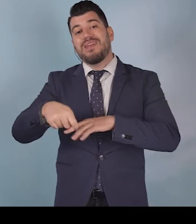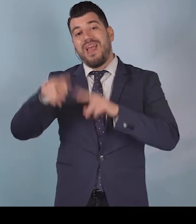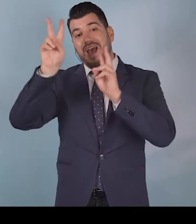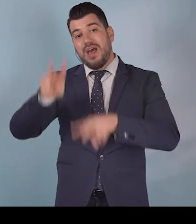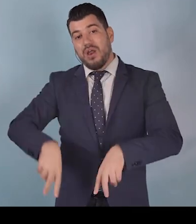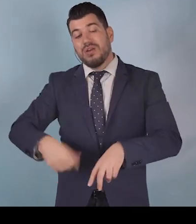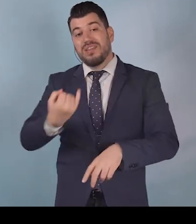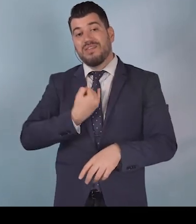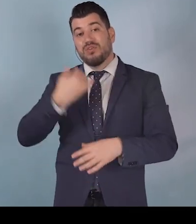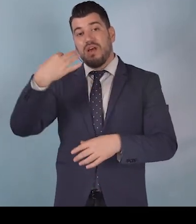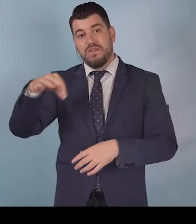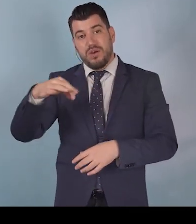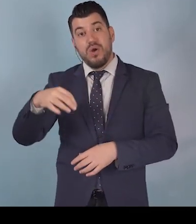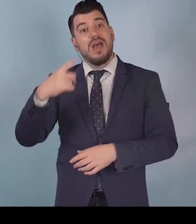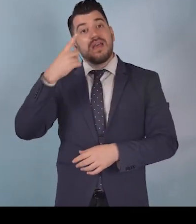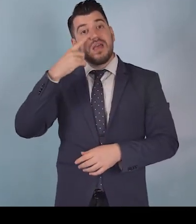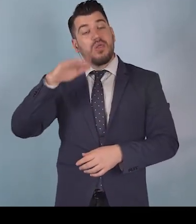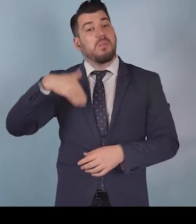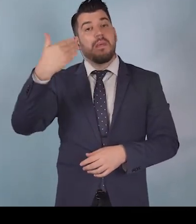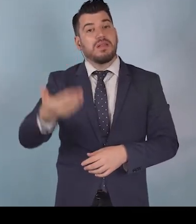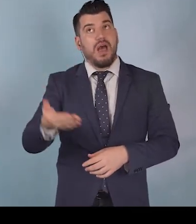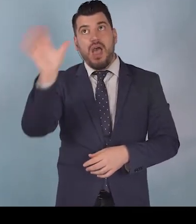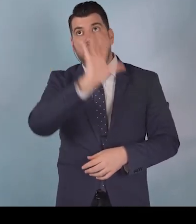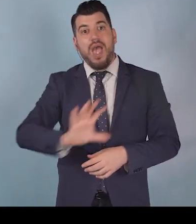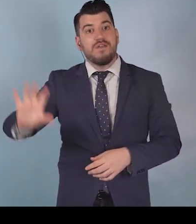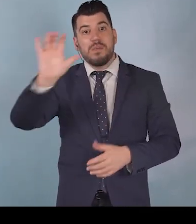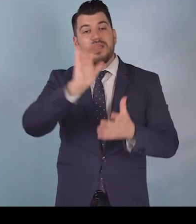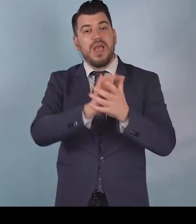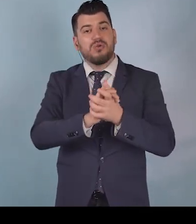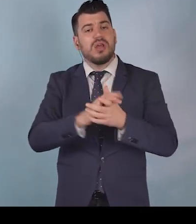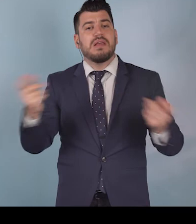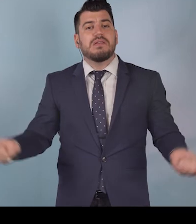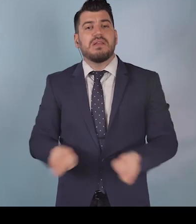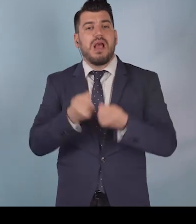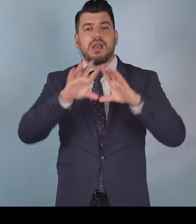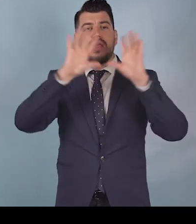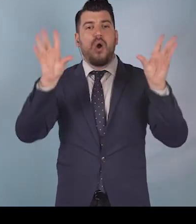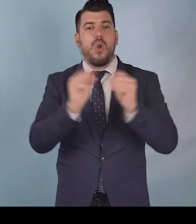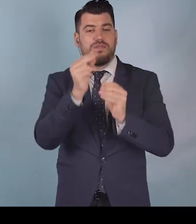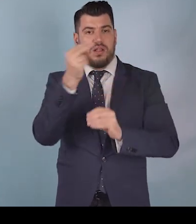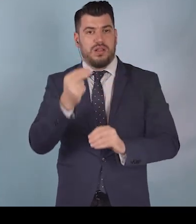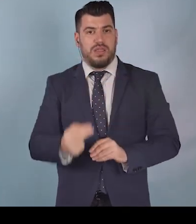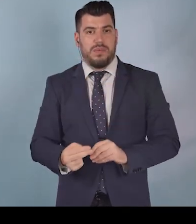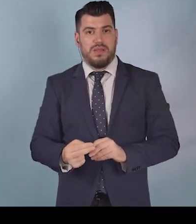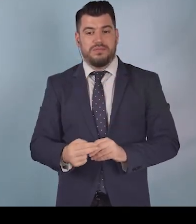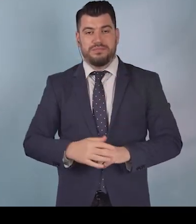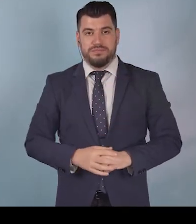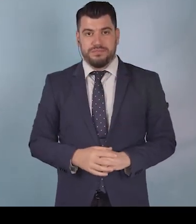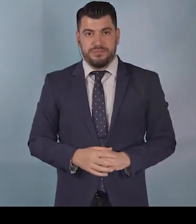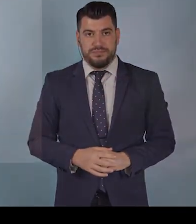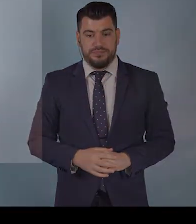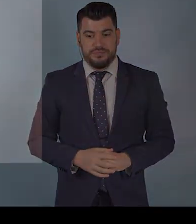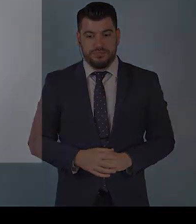συμβίωσης και τι πρέπει να γίνει. Και μετά θα περάσουμε στη νομική αναγνώριση ταυτότητας φύλου και να